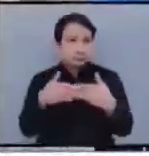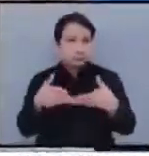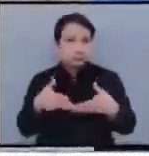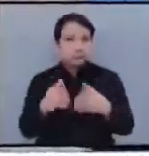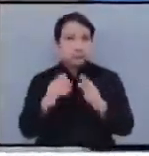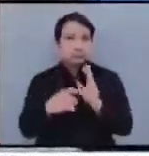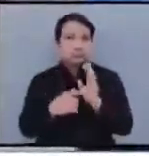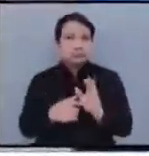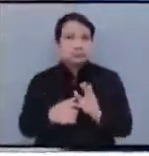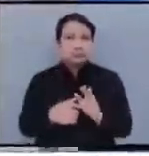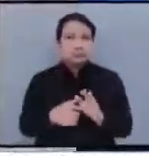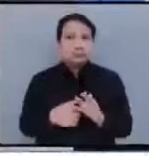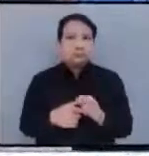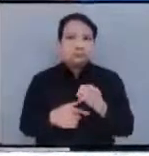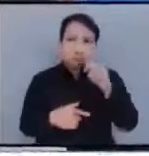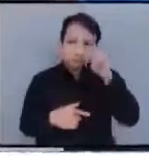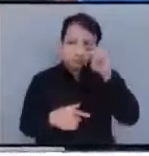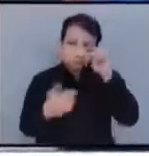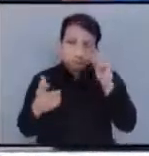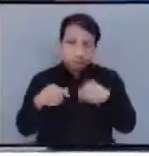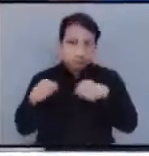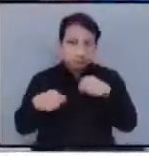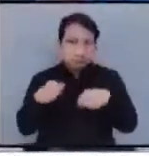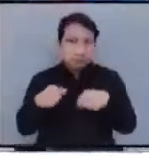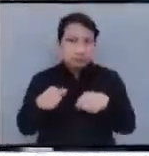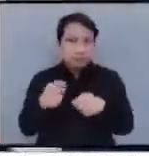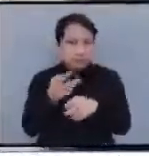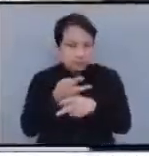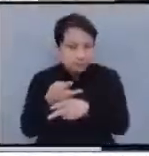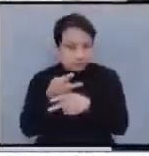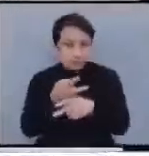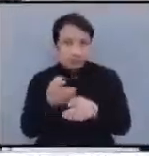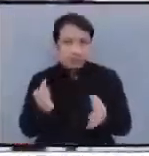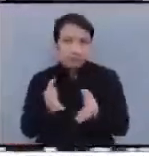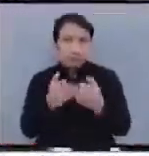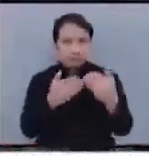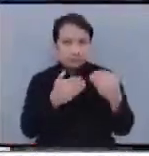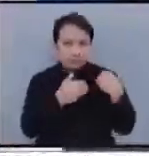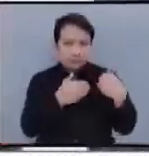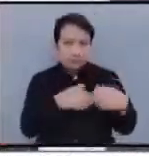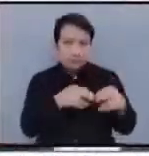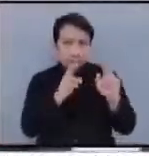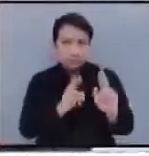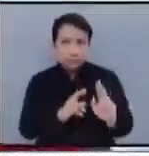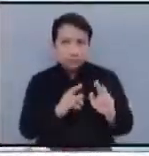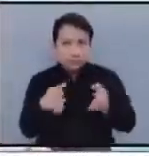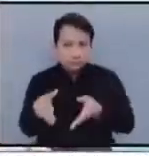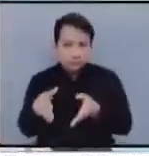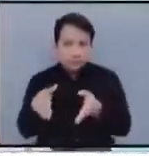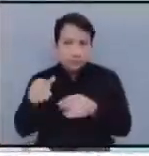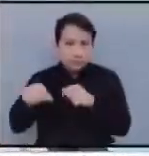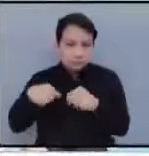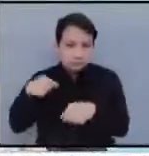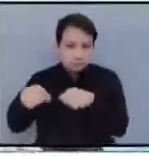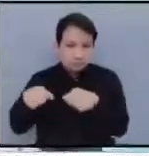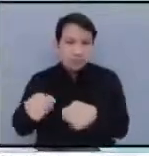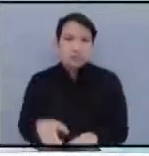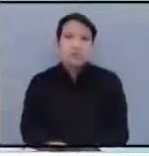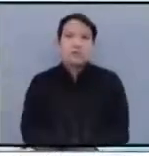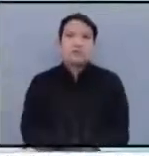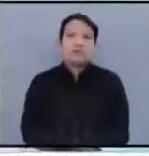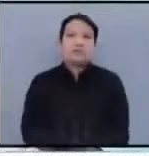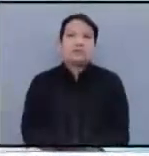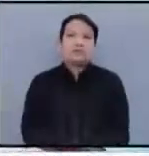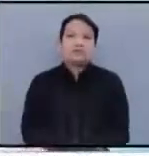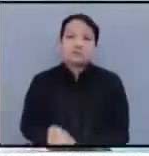mga motorista at mga commuter na maging maingat at respetuhin ang mga gumagamit ng bisikleta. Drivers need to understand